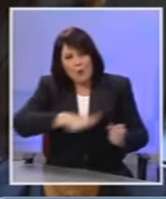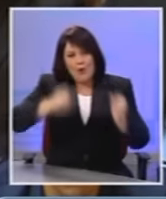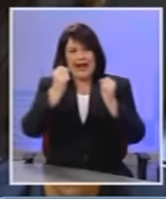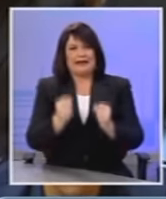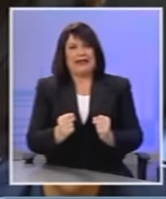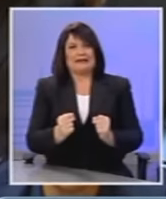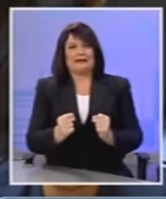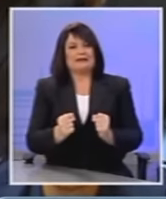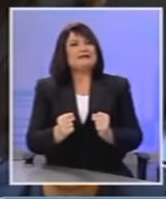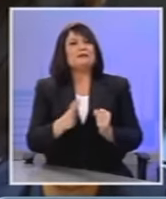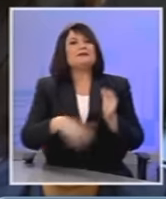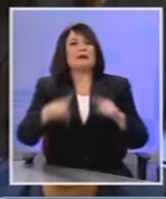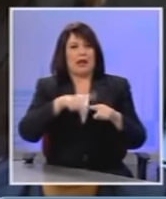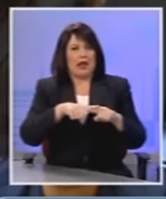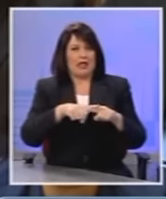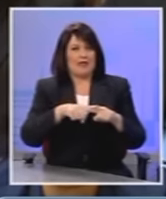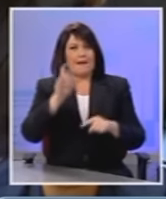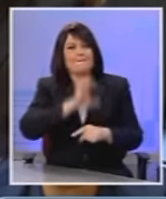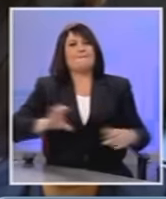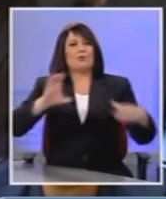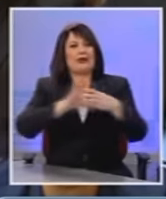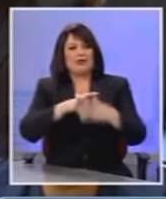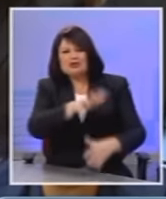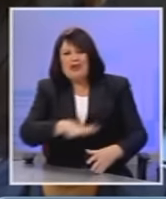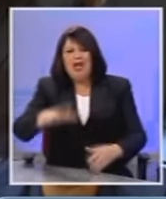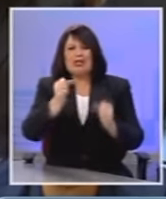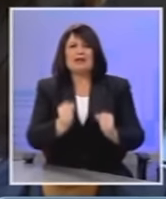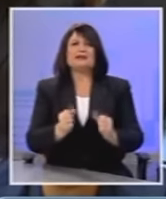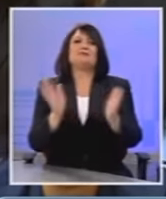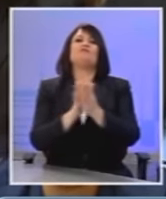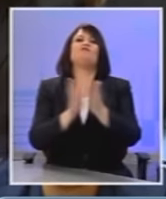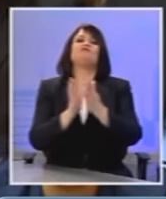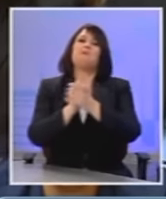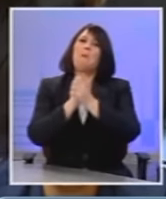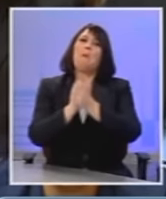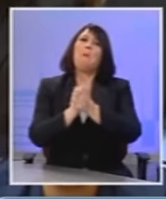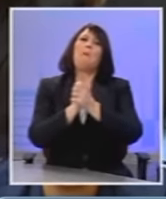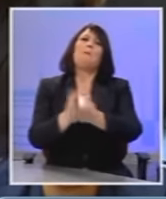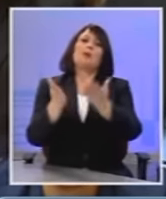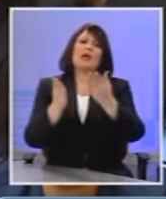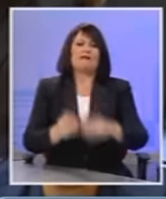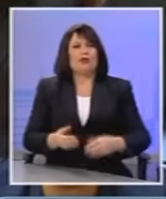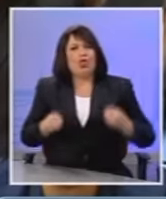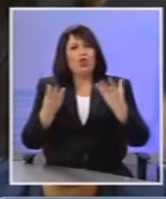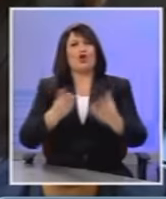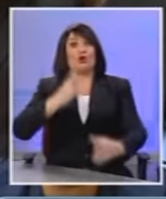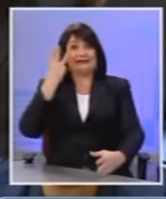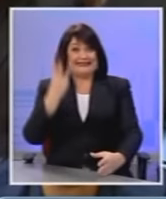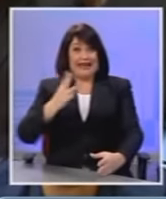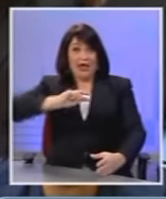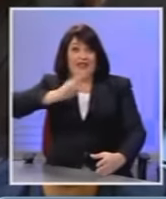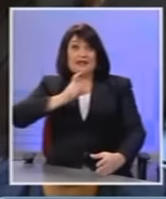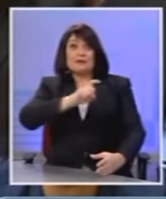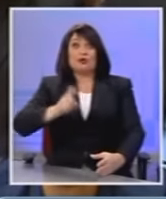έχει δημιουργηθεί στην Ελλάδα και στην Ευρωπαϊκή Ένωση, τους επιβραβεύει με μια δωρεά 3 δισεκατομμυρίων ευρώ.